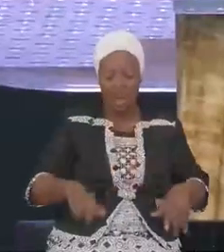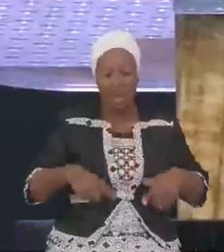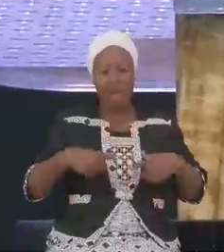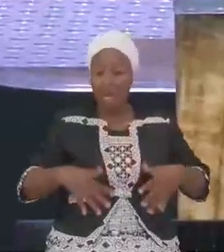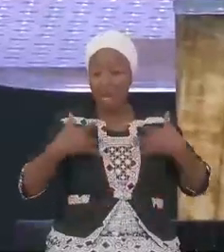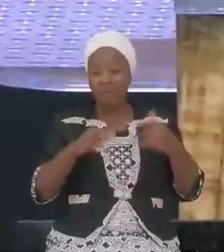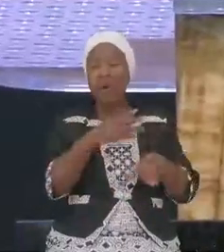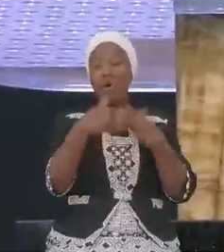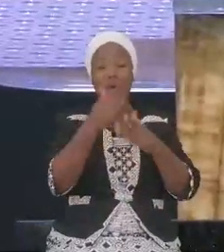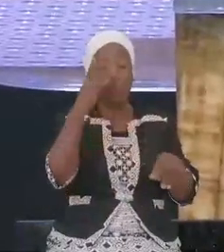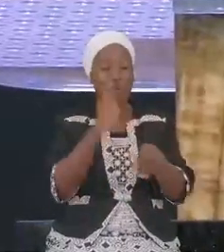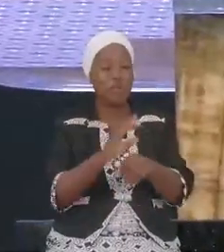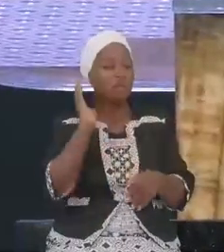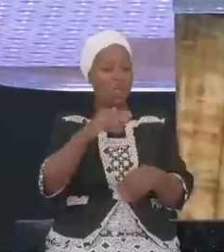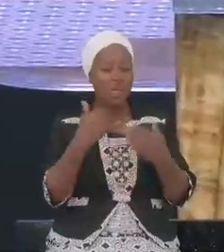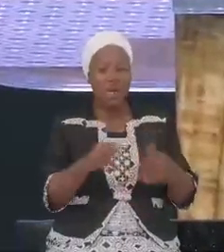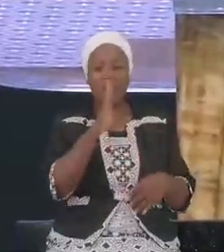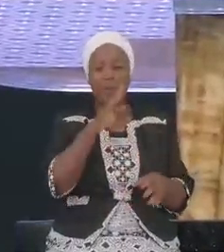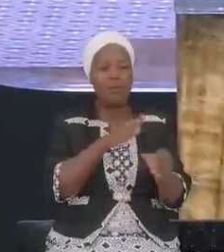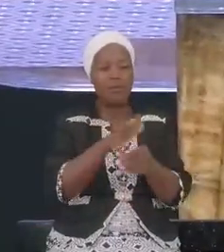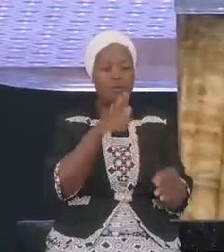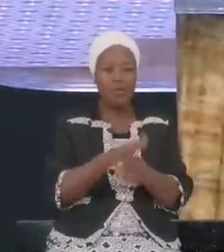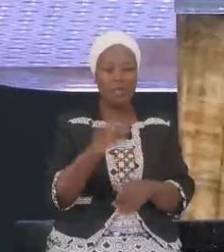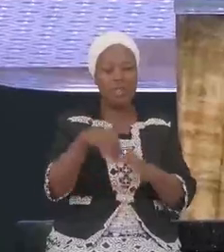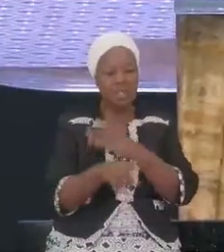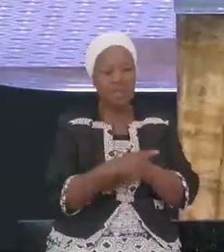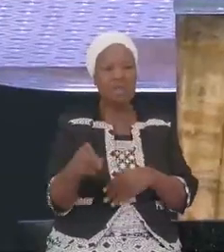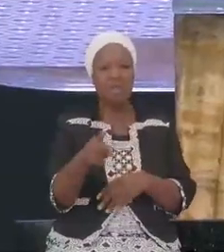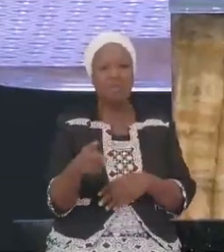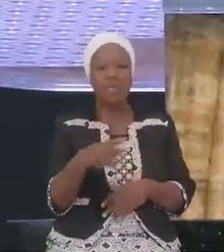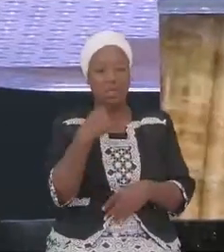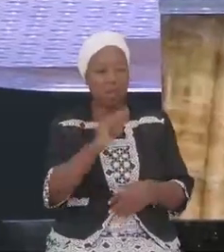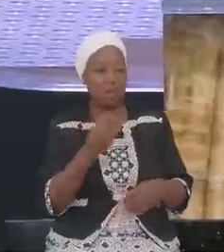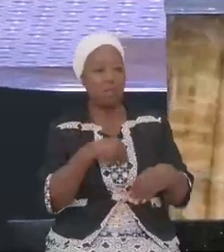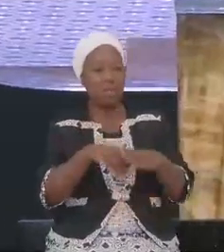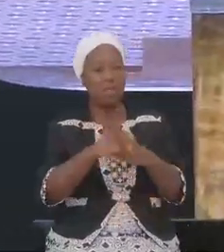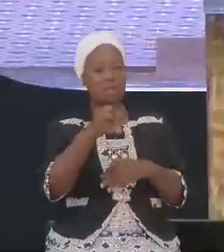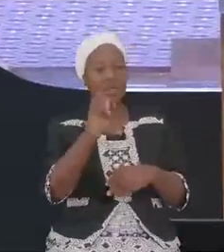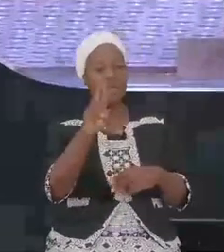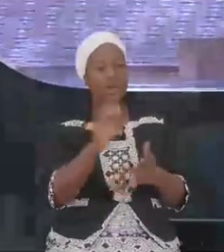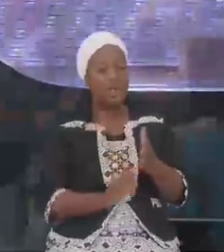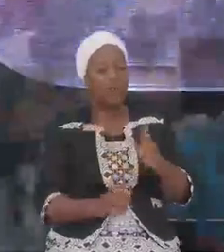la vie et les promesses maintenant seront accomplies en eux. Et